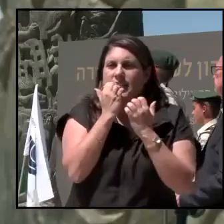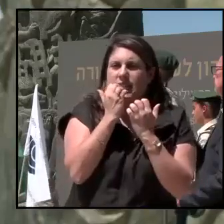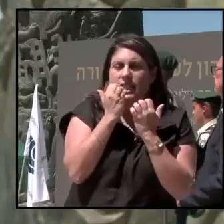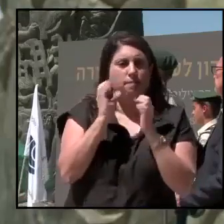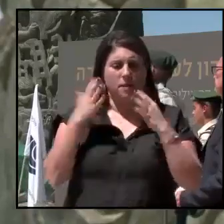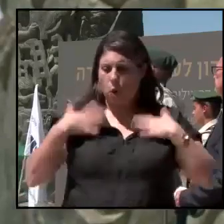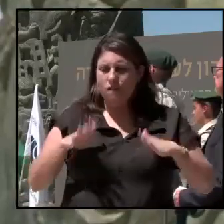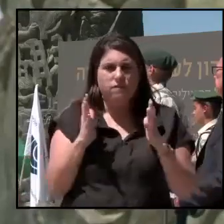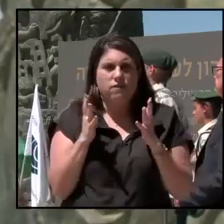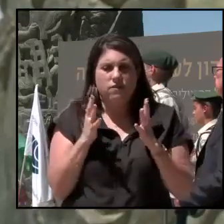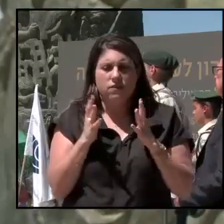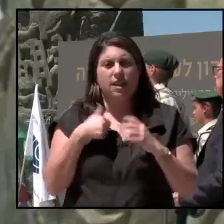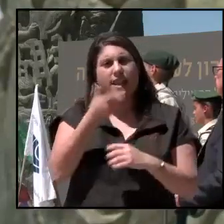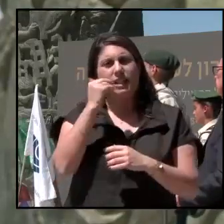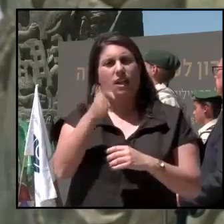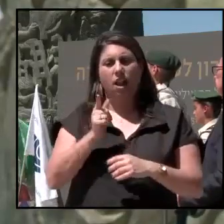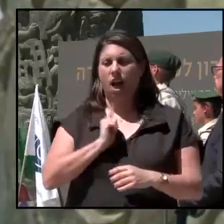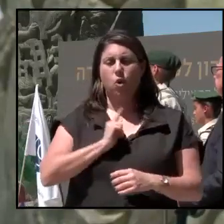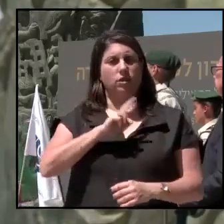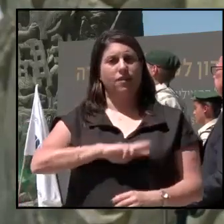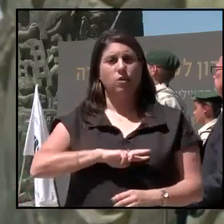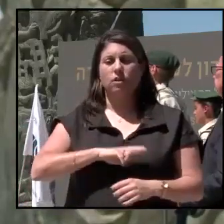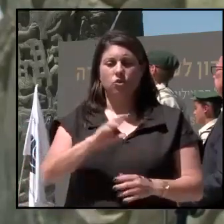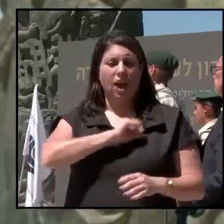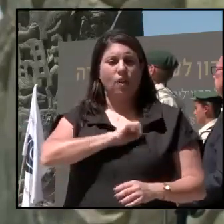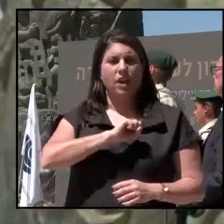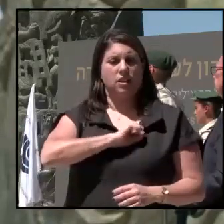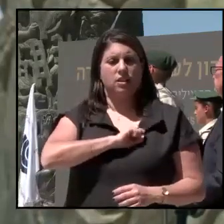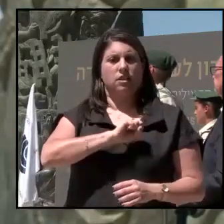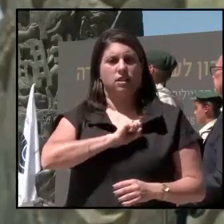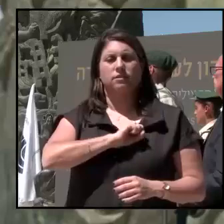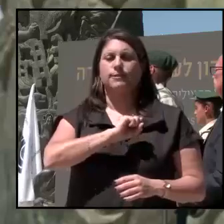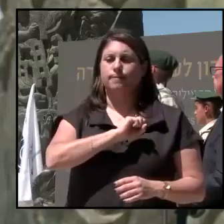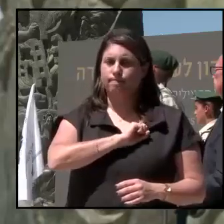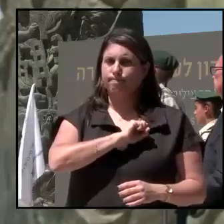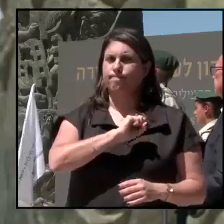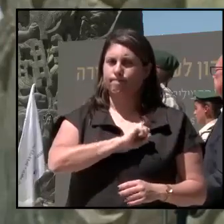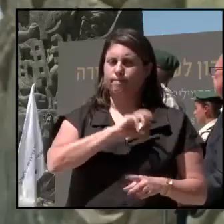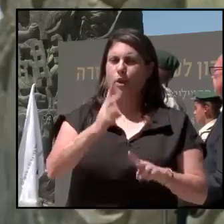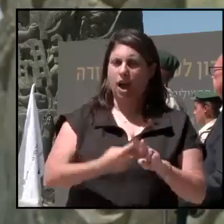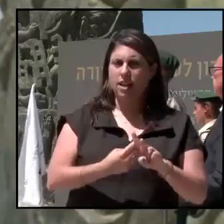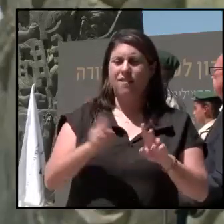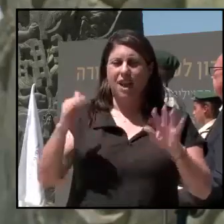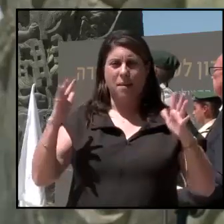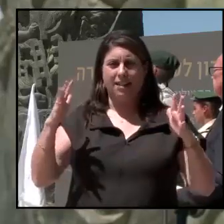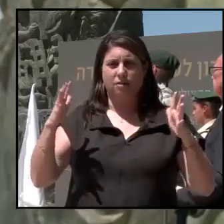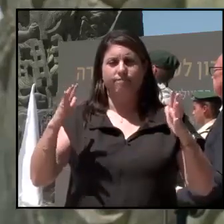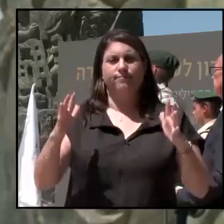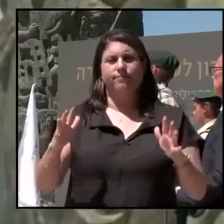רעד. הייתי צריך רק לחכות בסבלנות שהדופק שלי יחזור לקצב נורמלי. לידיי, שירגעו ויפסיקו להיות